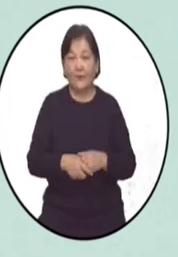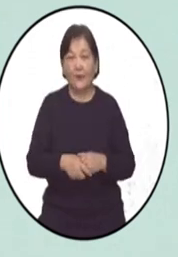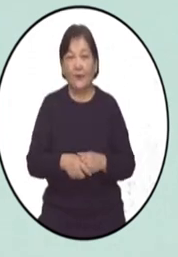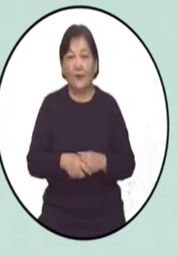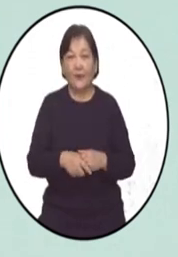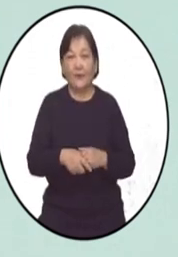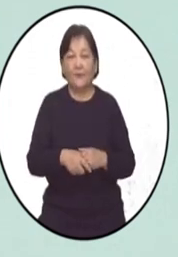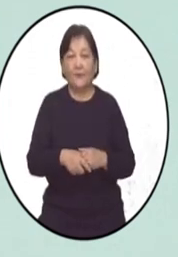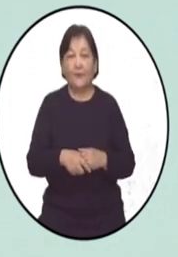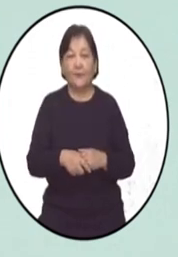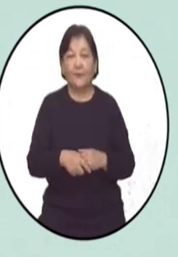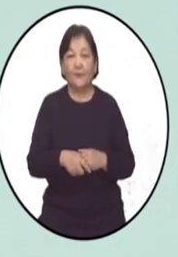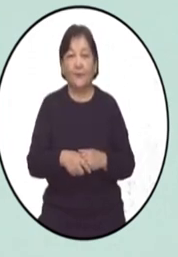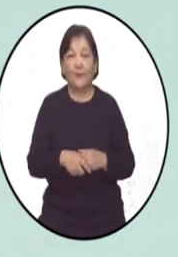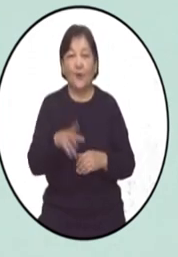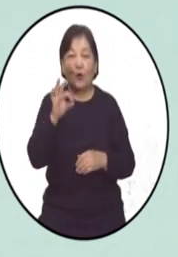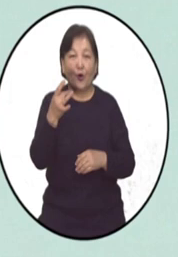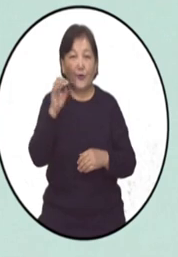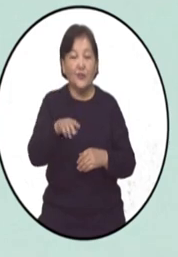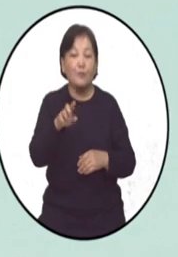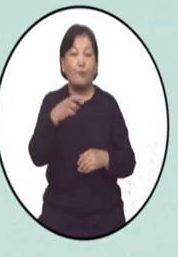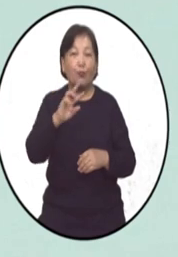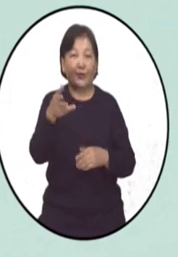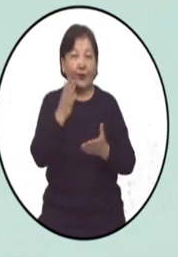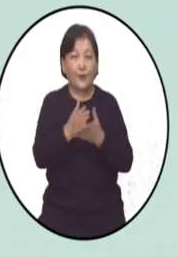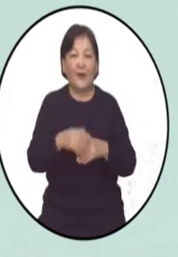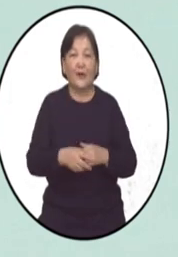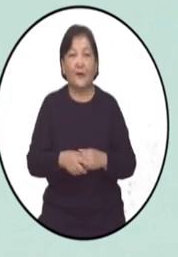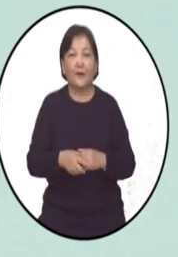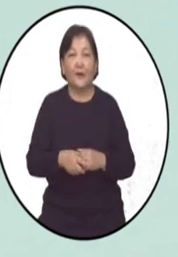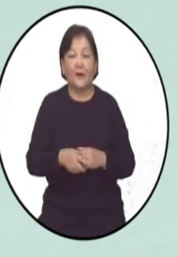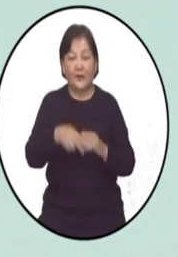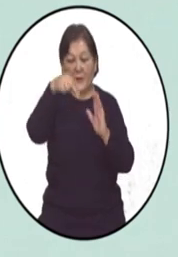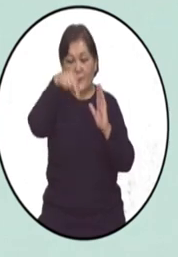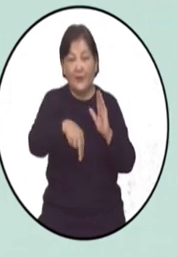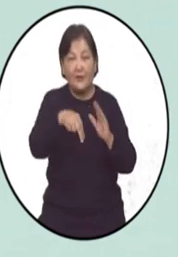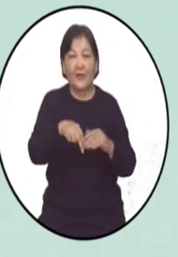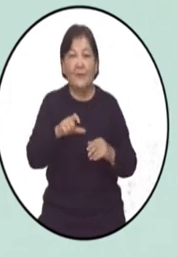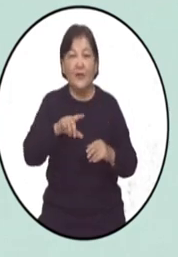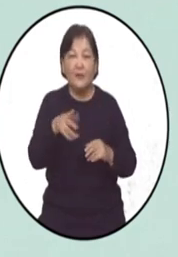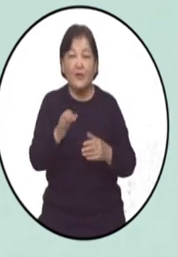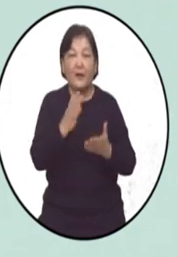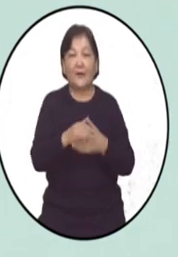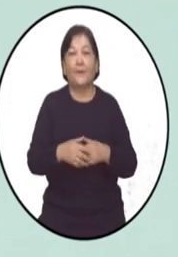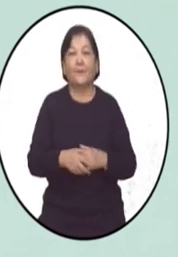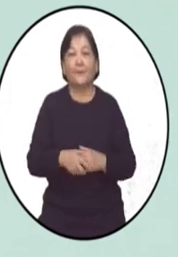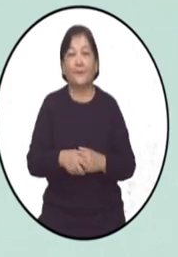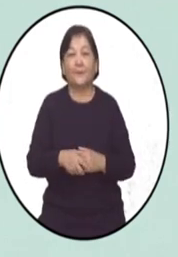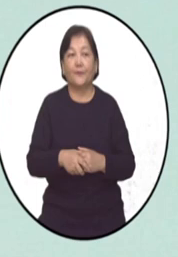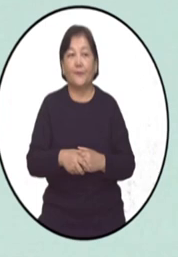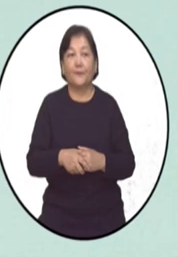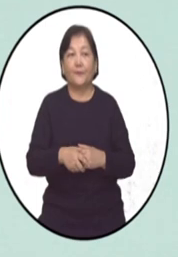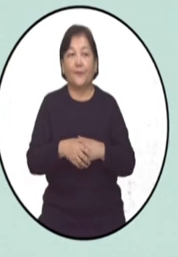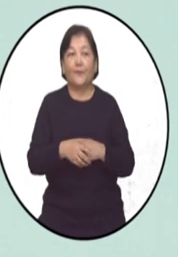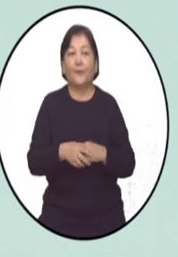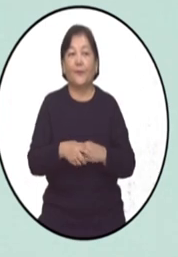утга оруулна. За тэгэхээр бол энэ оролт гэсэн блок дээр байгаа. Энэ бол блок нь бол параллелограмм хэлбэртэй байдаг. За M гэсэн